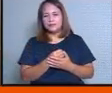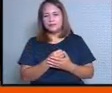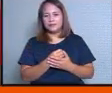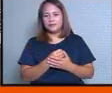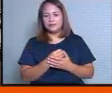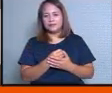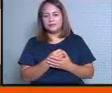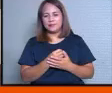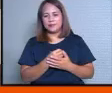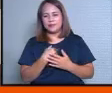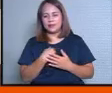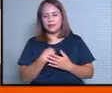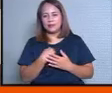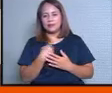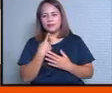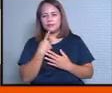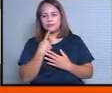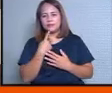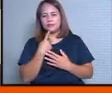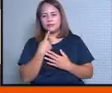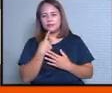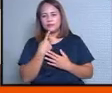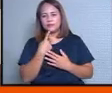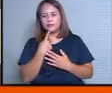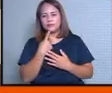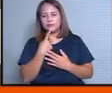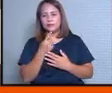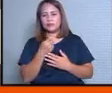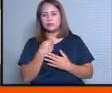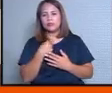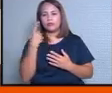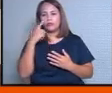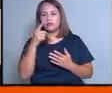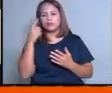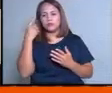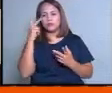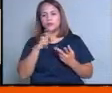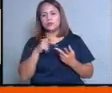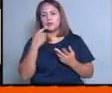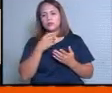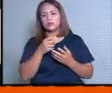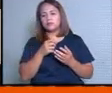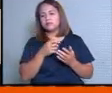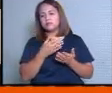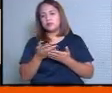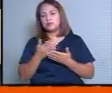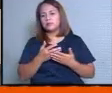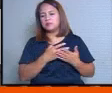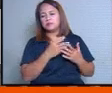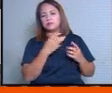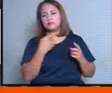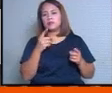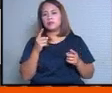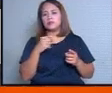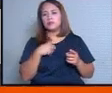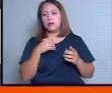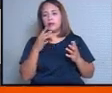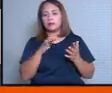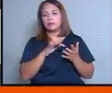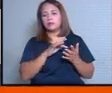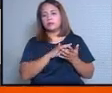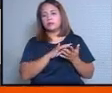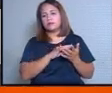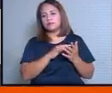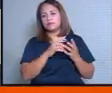Kasi yun, kailangan lang din po kasi para may panggastos. Sasailalim sa medical, legal at drug test ang